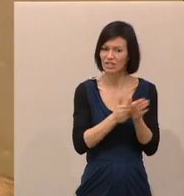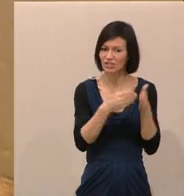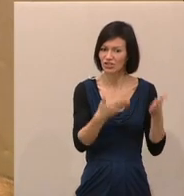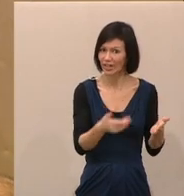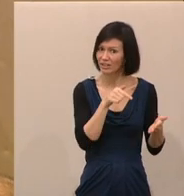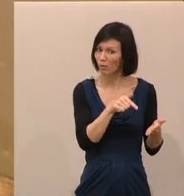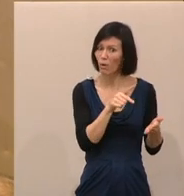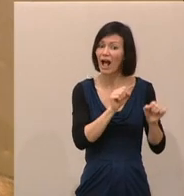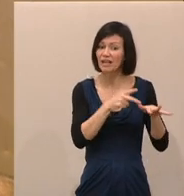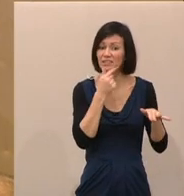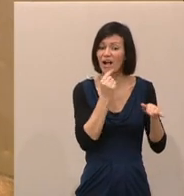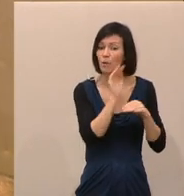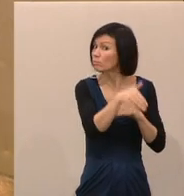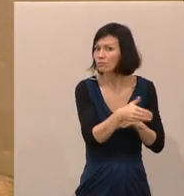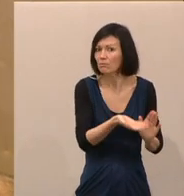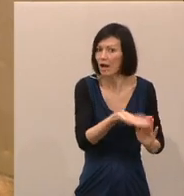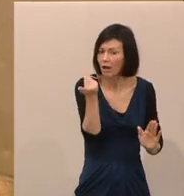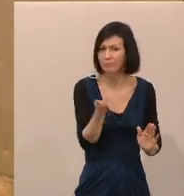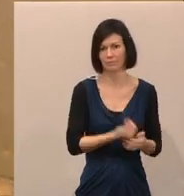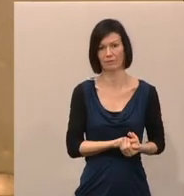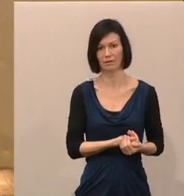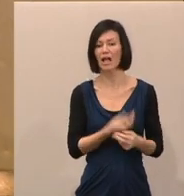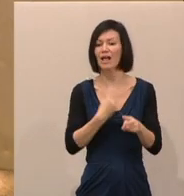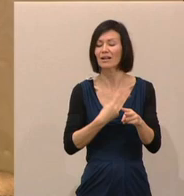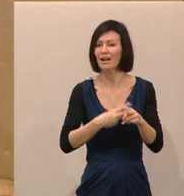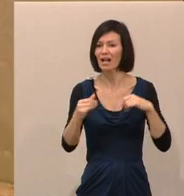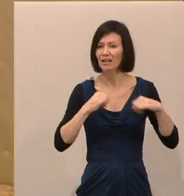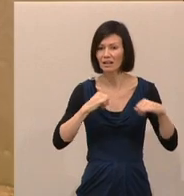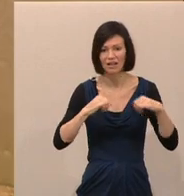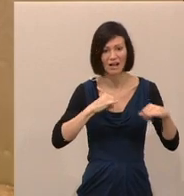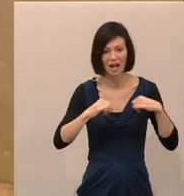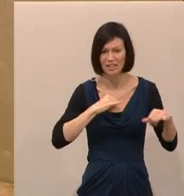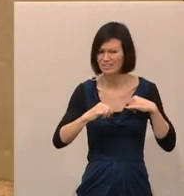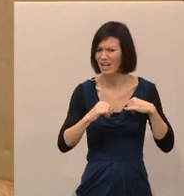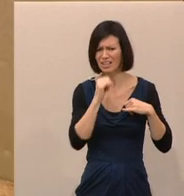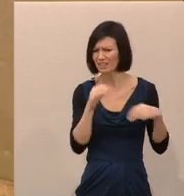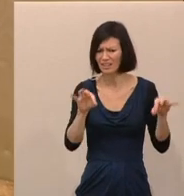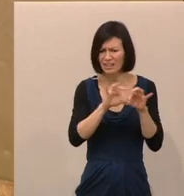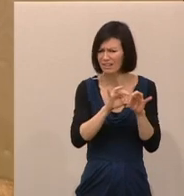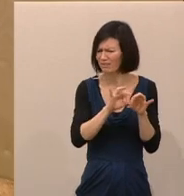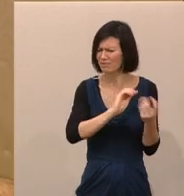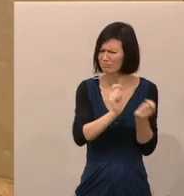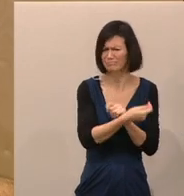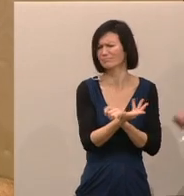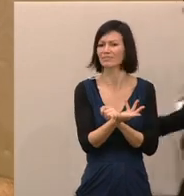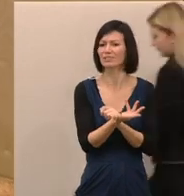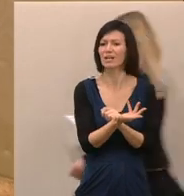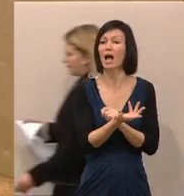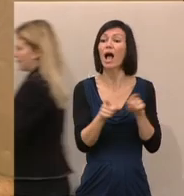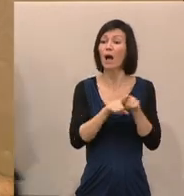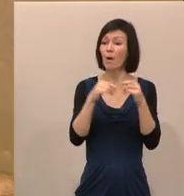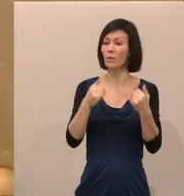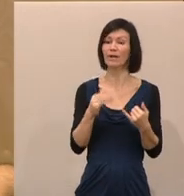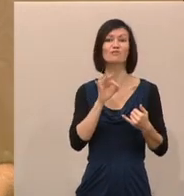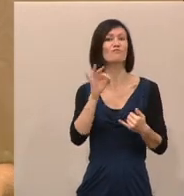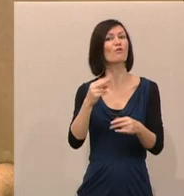unfaire Zerschlagen der Gebietskrankenkassen, Abschaffung der Notstandshilfe. Und jetzt schaffen Sie sogar noch eine Business Class für